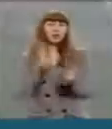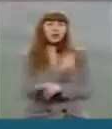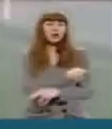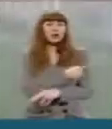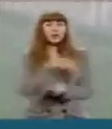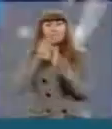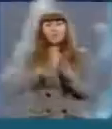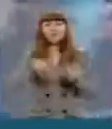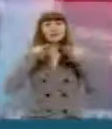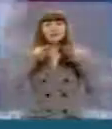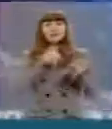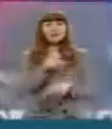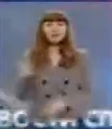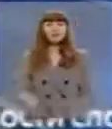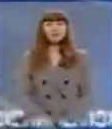кубогы ойындары басталады.